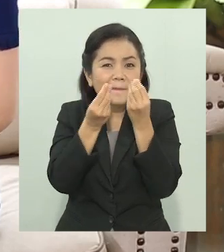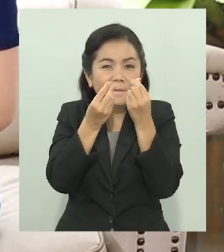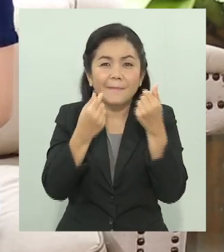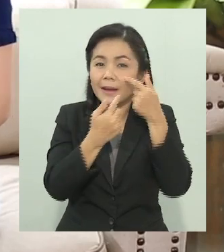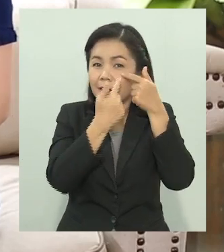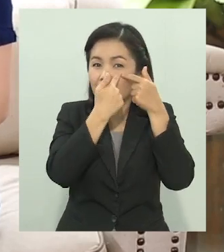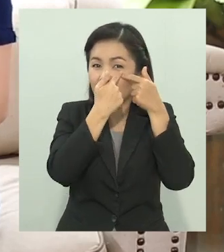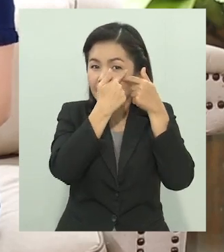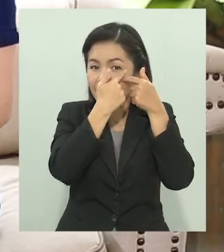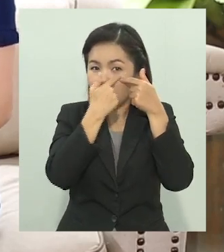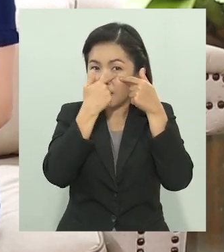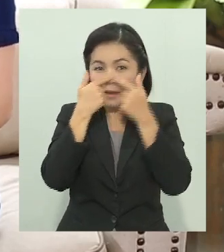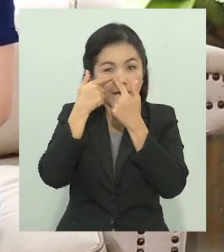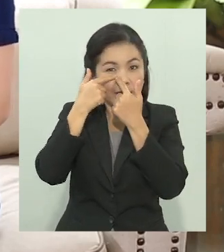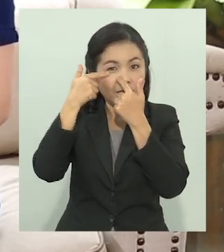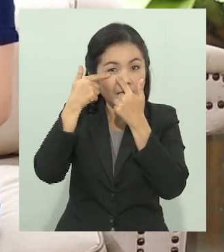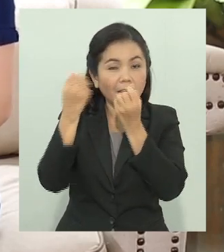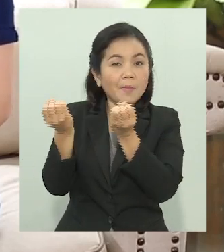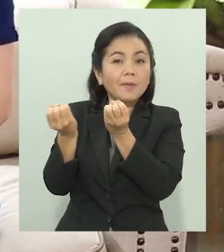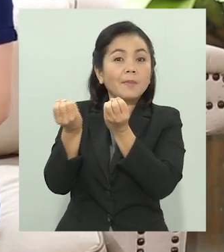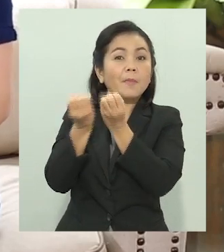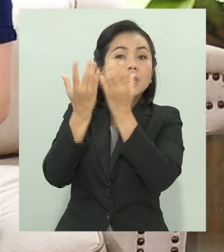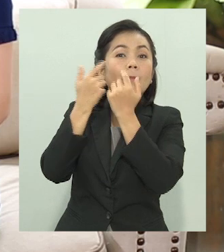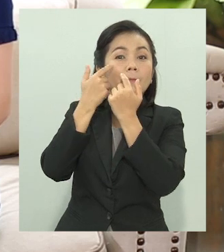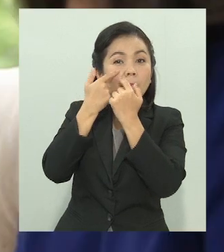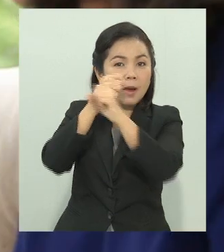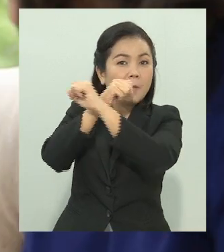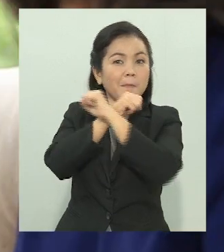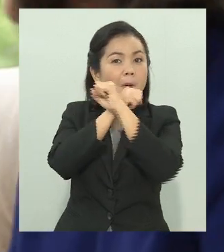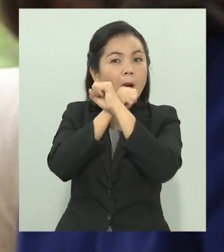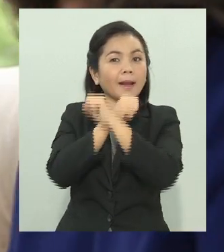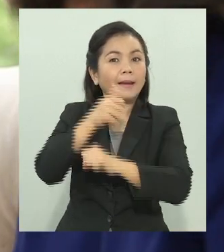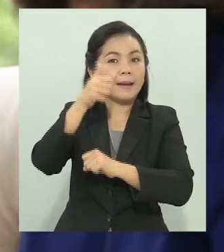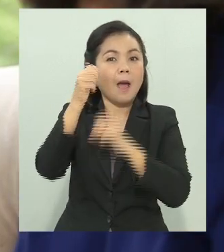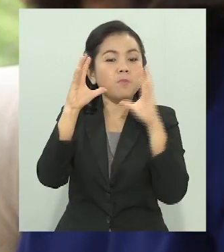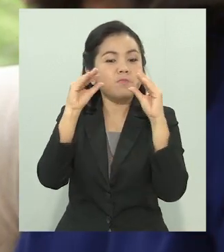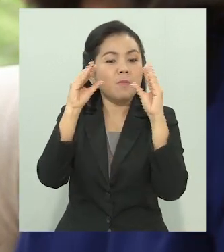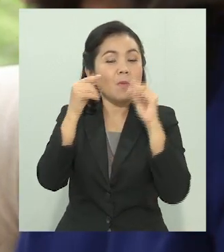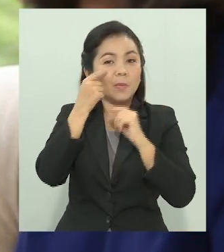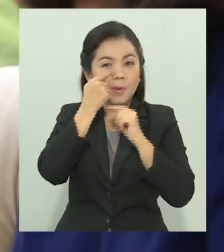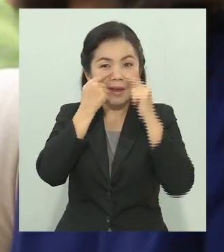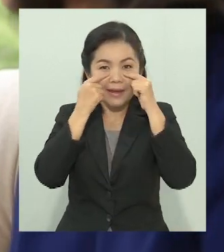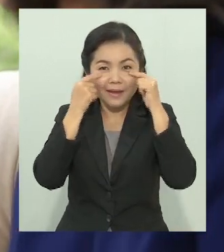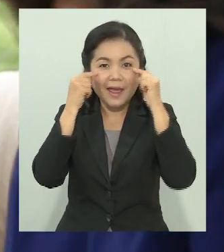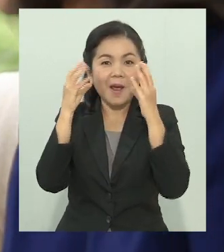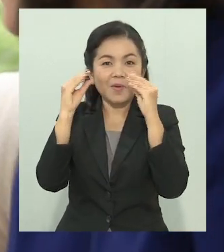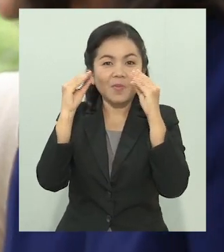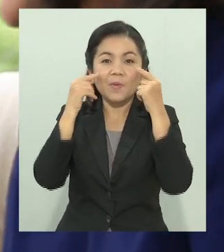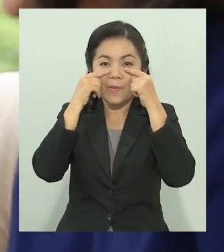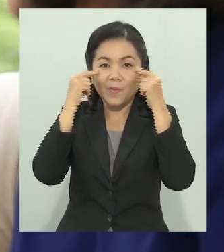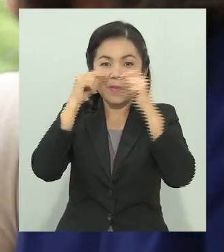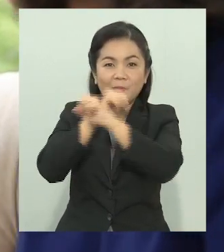ครับคือถ้ามีอะไรมากระทบกระเทือนตาก็จะไม่ได้บาดเจ็บง่ายนักนะครับอันนี้เป็นความฉลาดของธรรมช